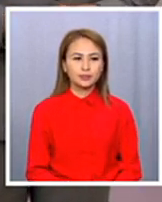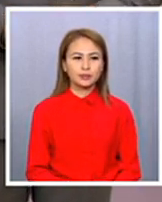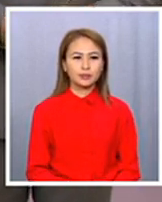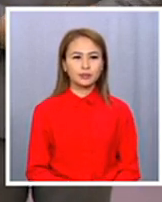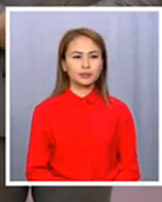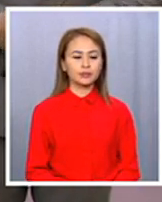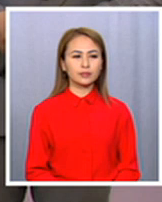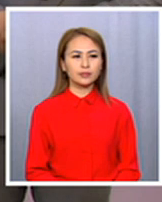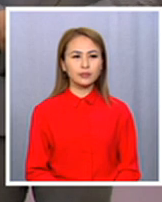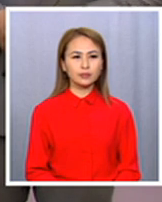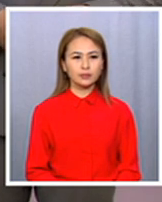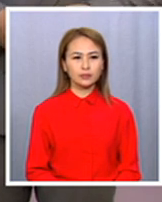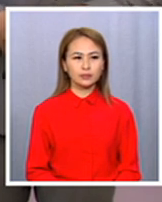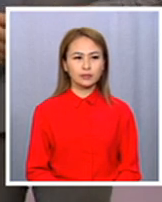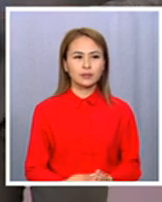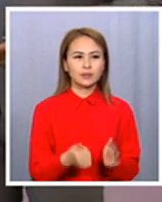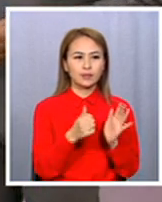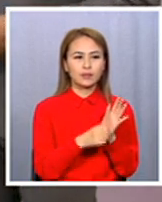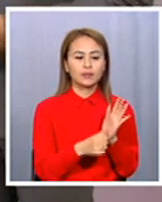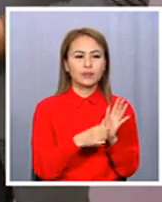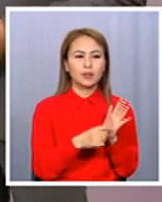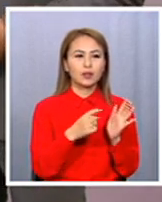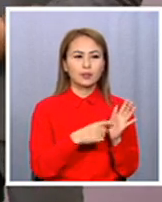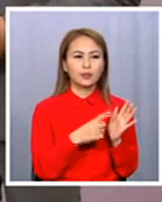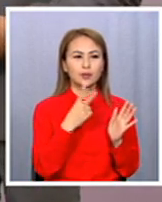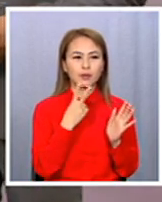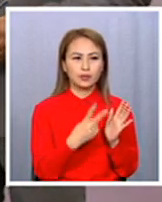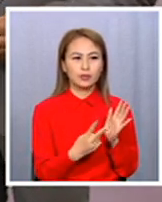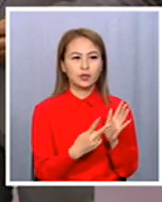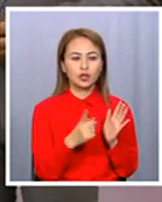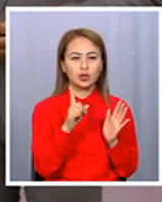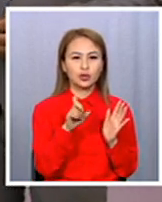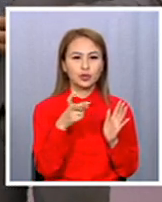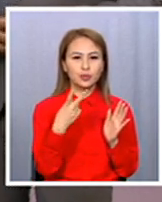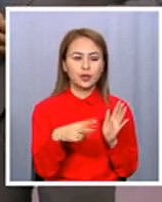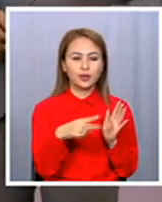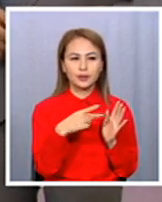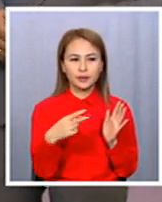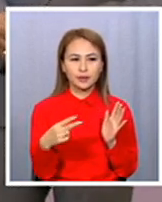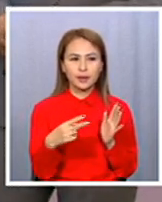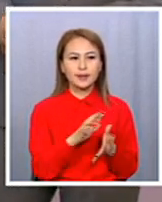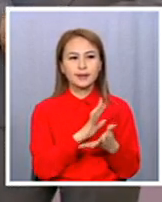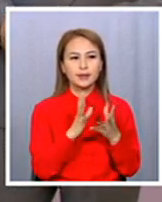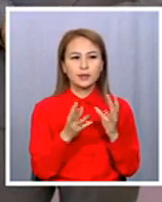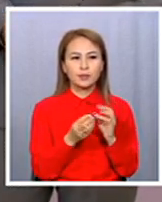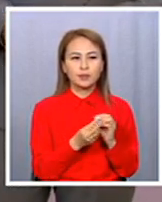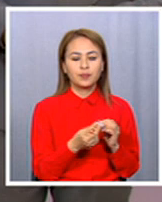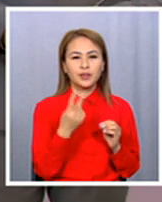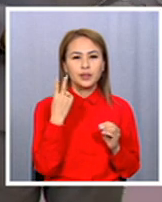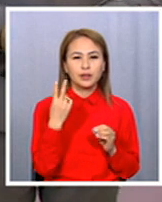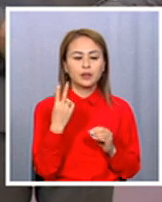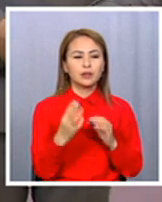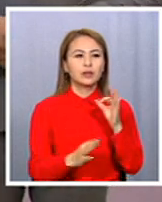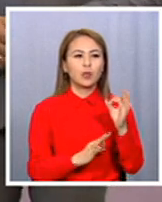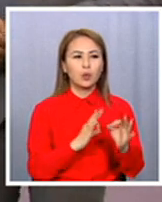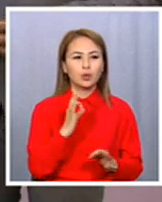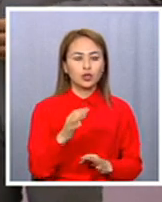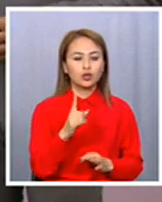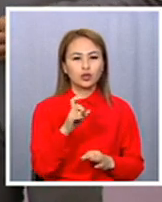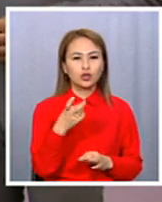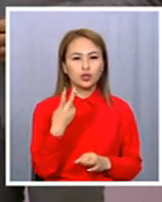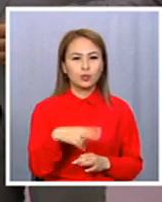Дұрыс айтасыңдар, 60 пен 2-нің көбейтіндісі 120-ға тең. Демек, 2 тәулікте 120 литр су